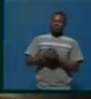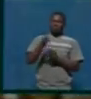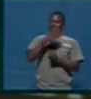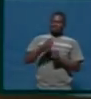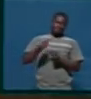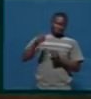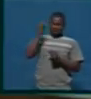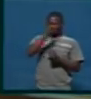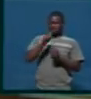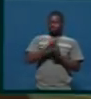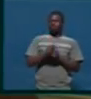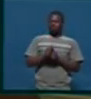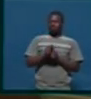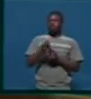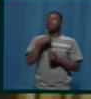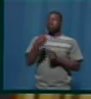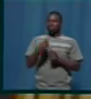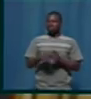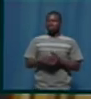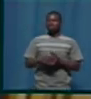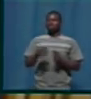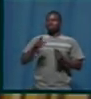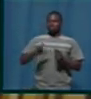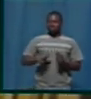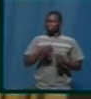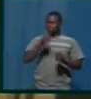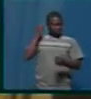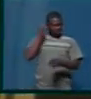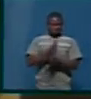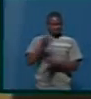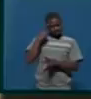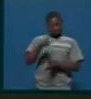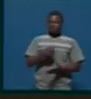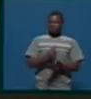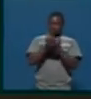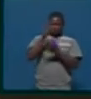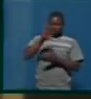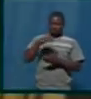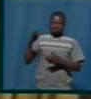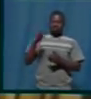investissements allemands au Burkina. Les infrastructures et l'énergie intéressent plus les investisseurs allemands.